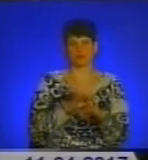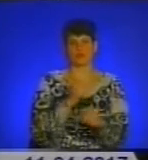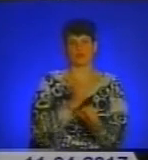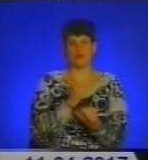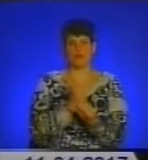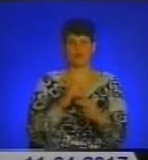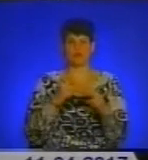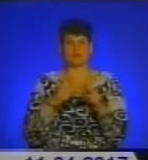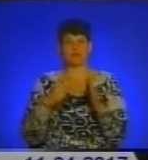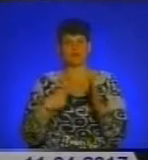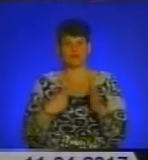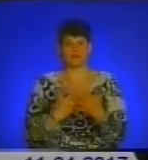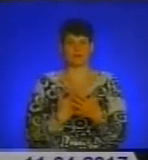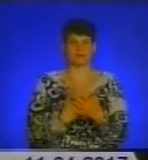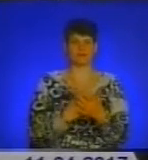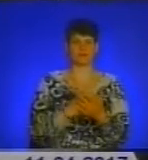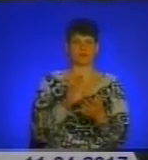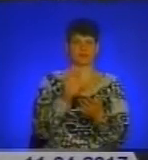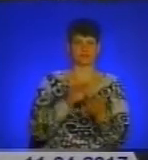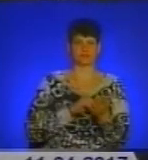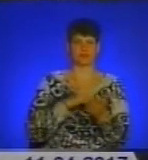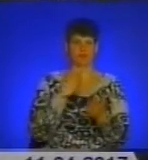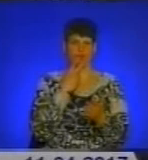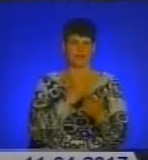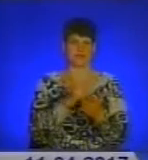по заміну лічильників чи по зняттю показників.